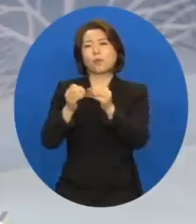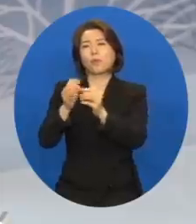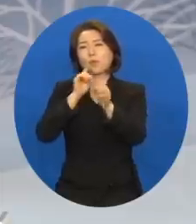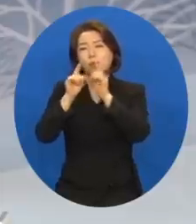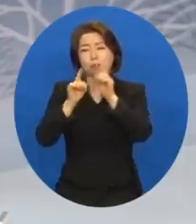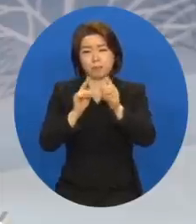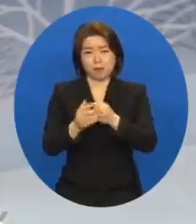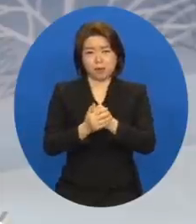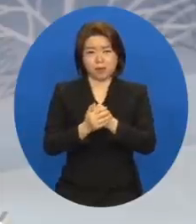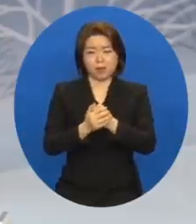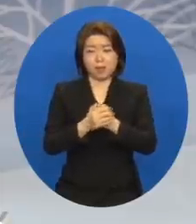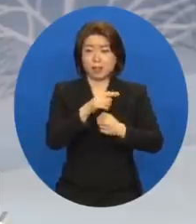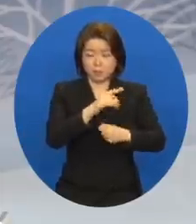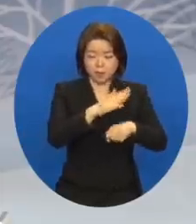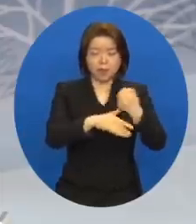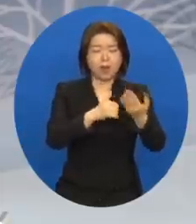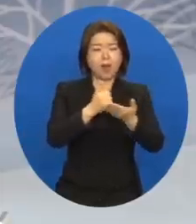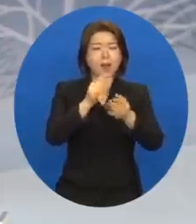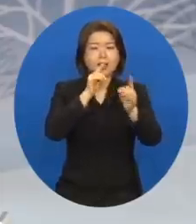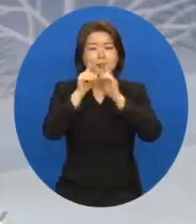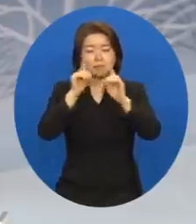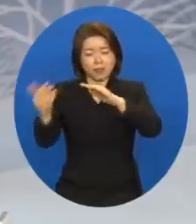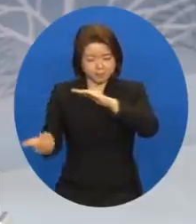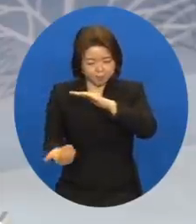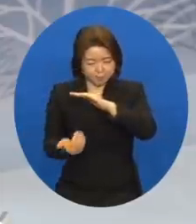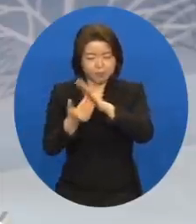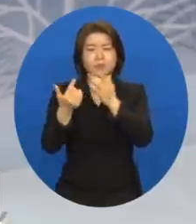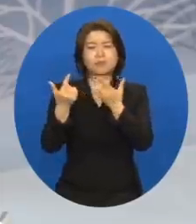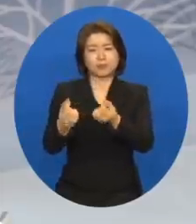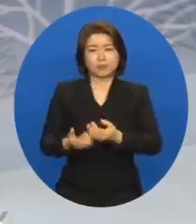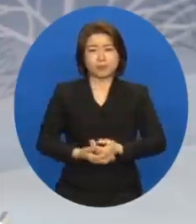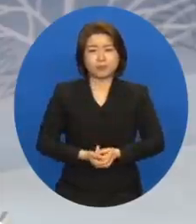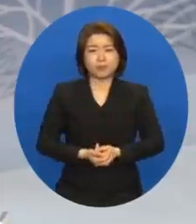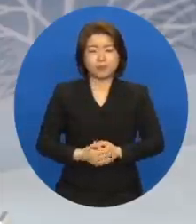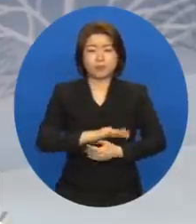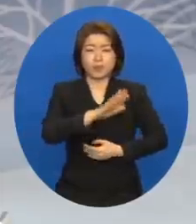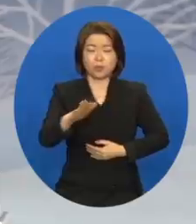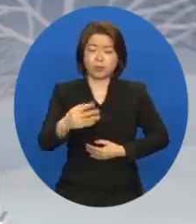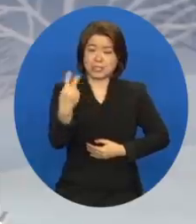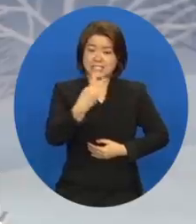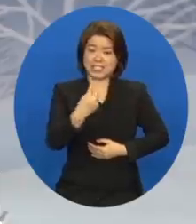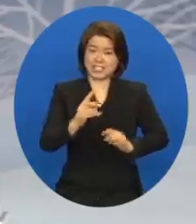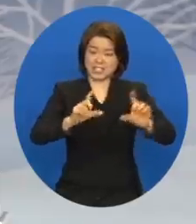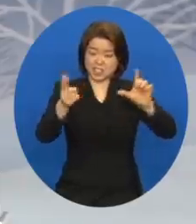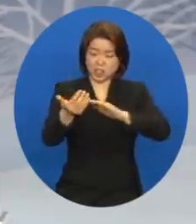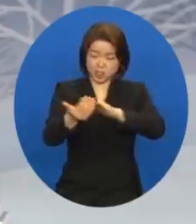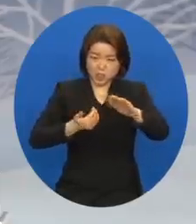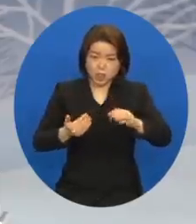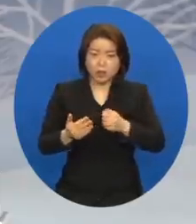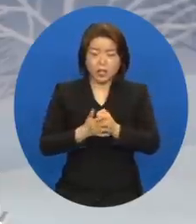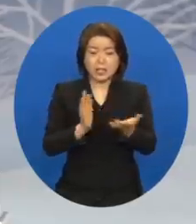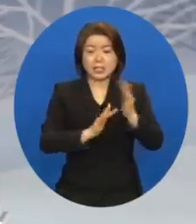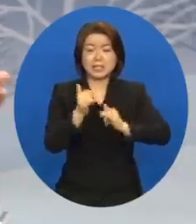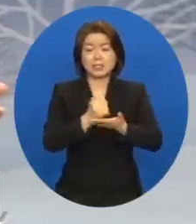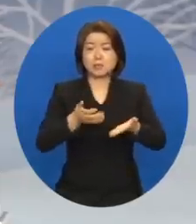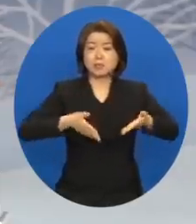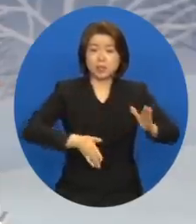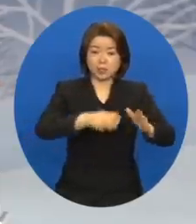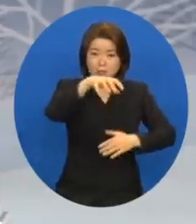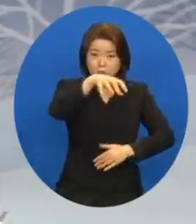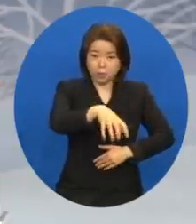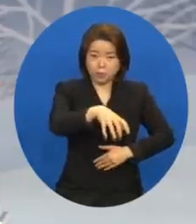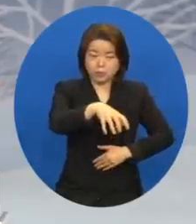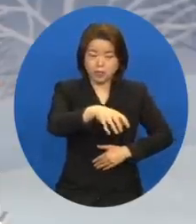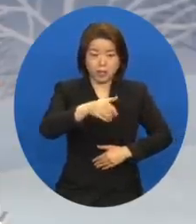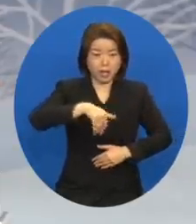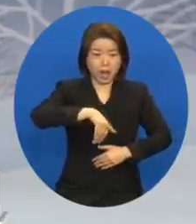말씀의 성취인 것입니다. 우리는 2000년 전에 예수님이 태어나시는 그 자리에